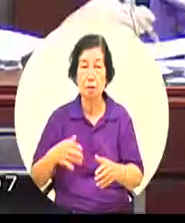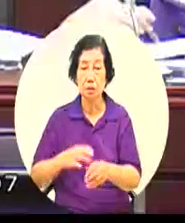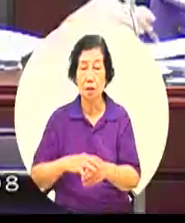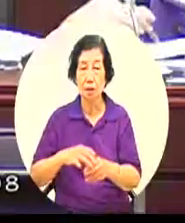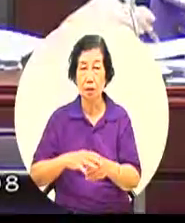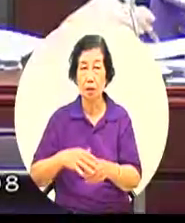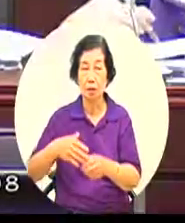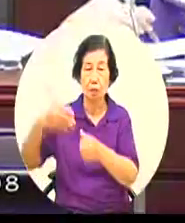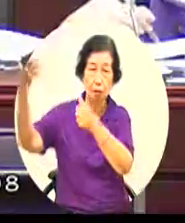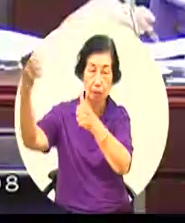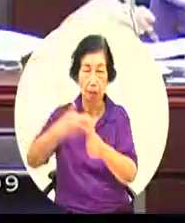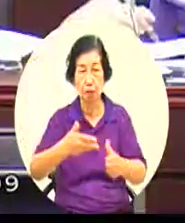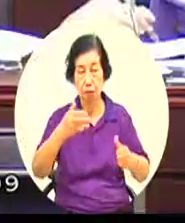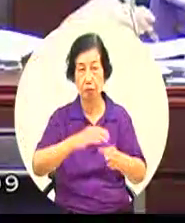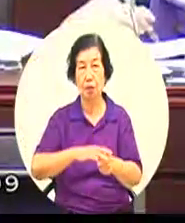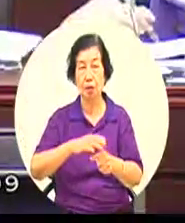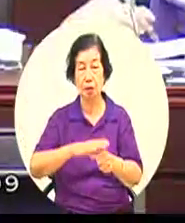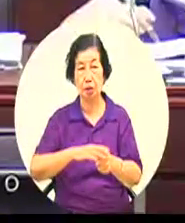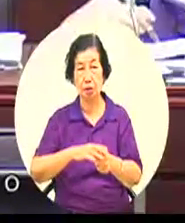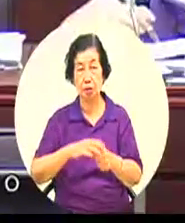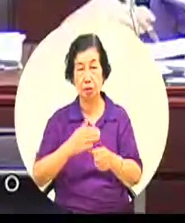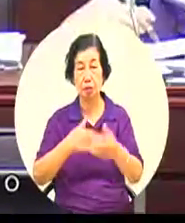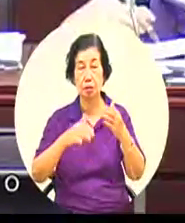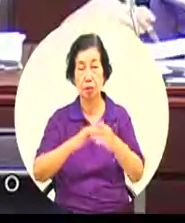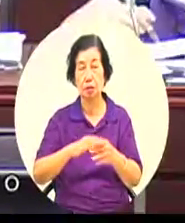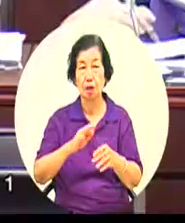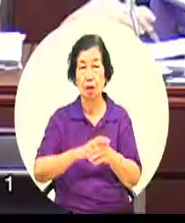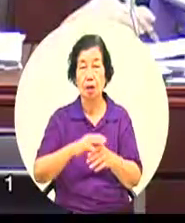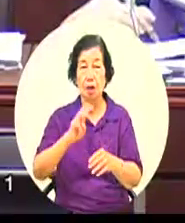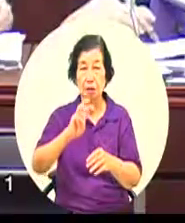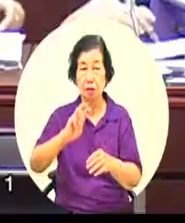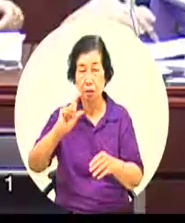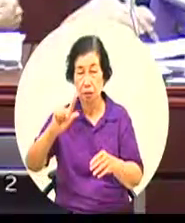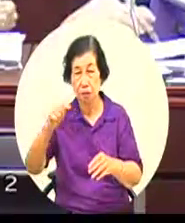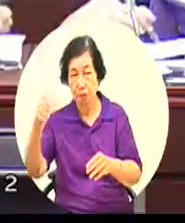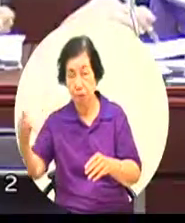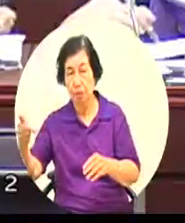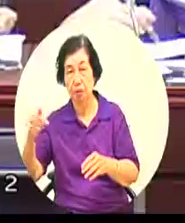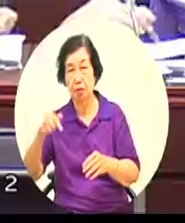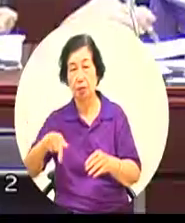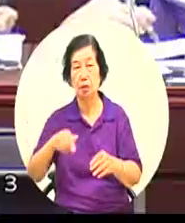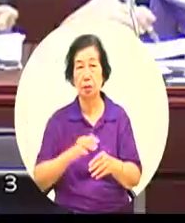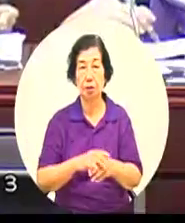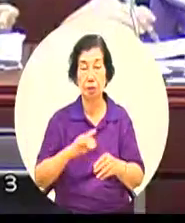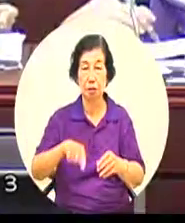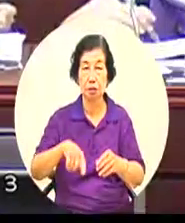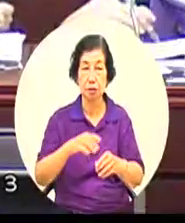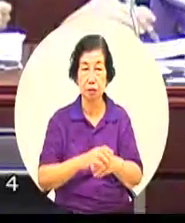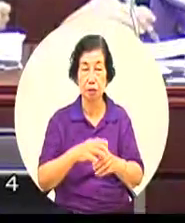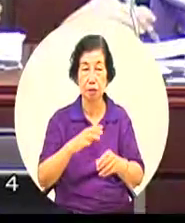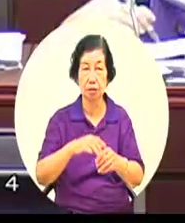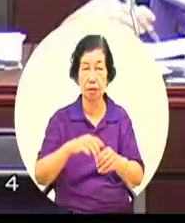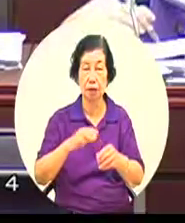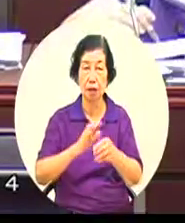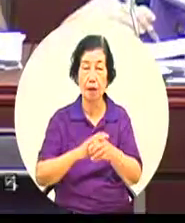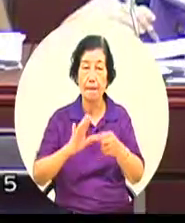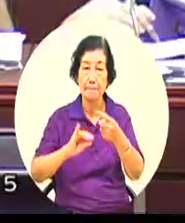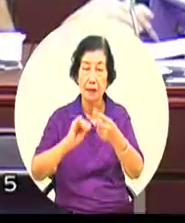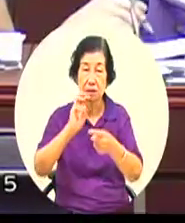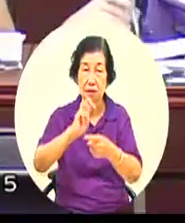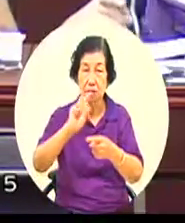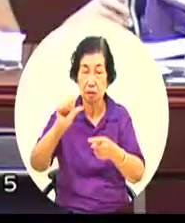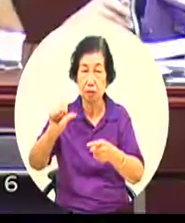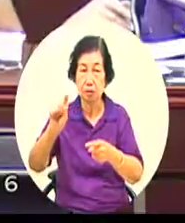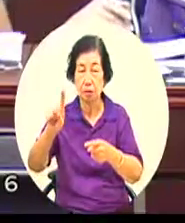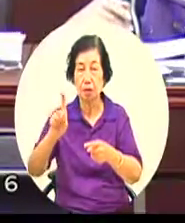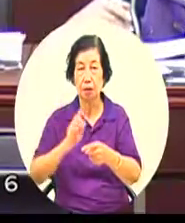占 50.46%， 那另外不完全围墙就部分围墙的大概占了 35.51%， 那完全